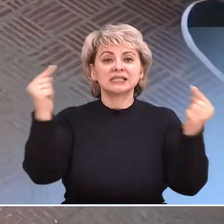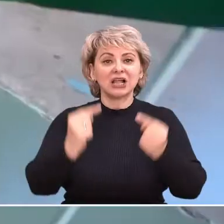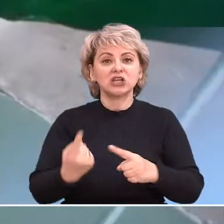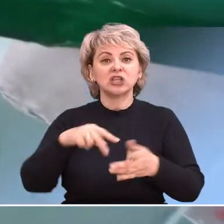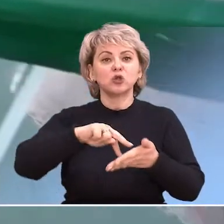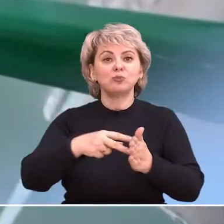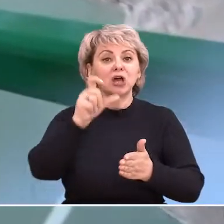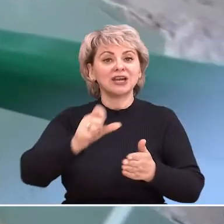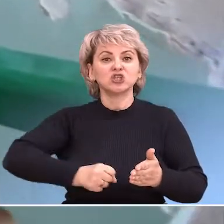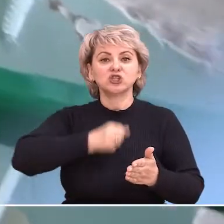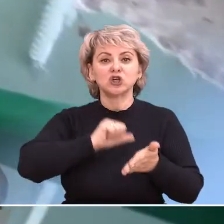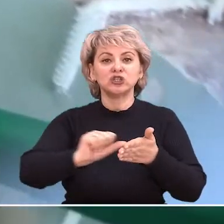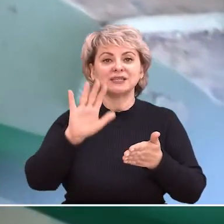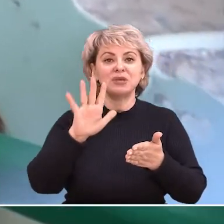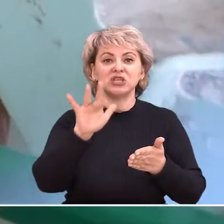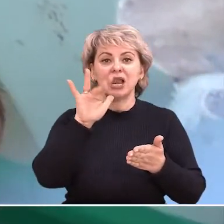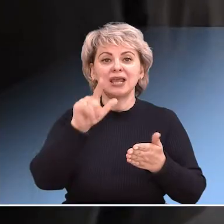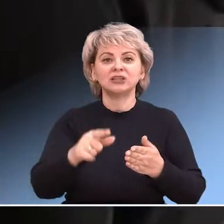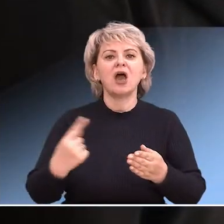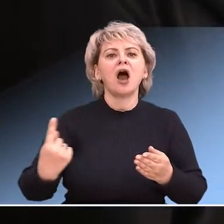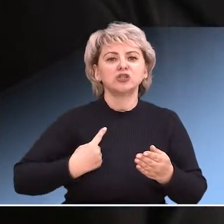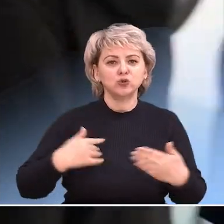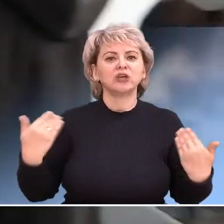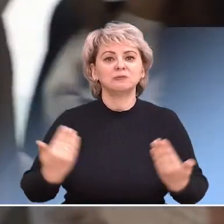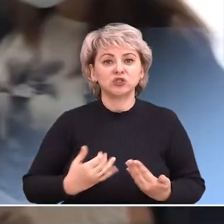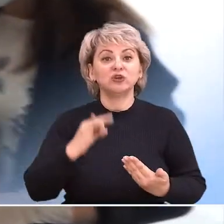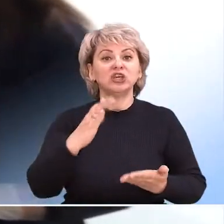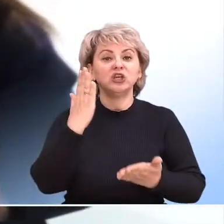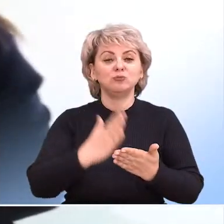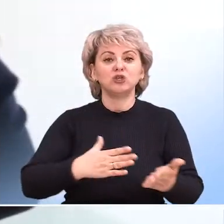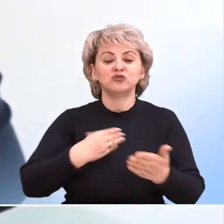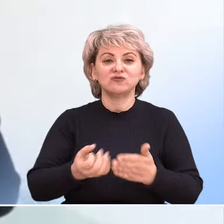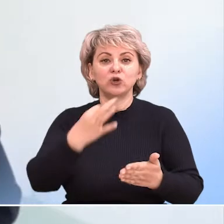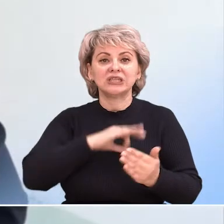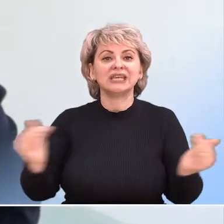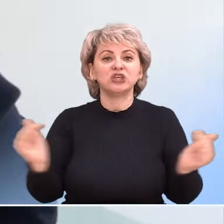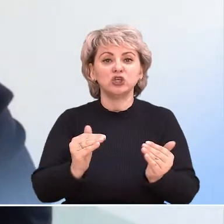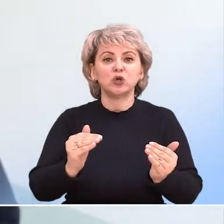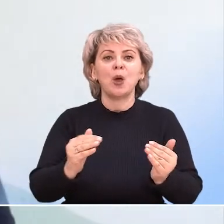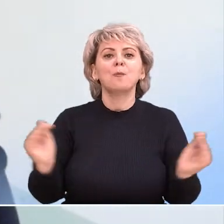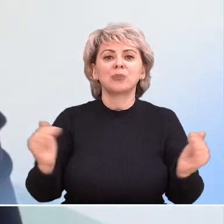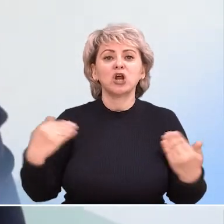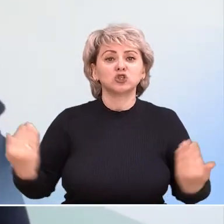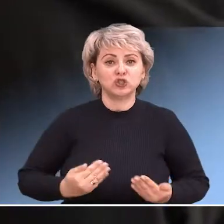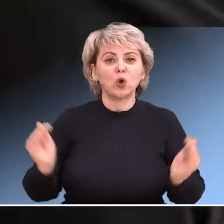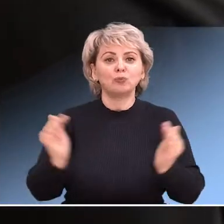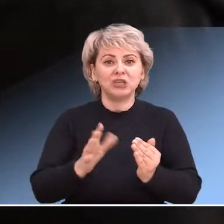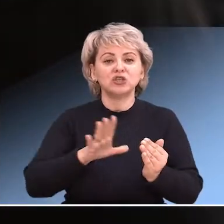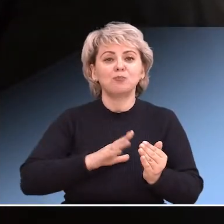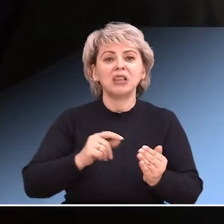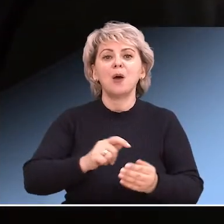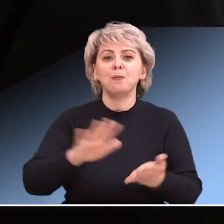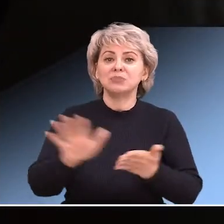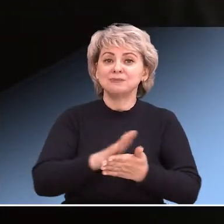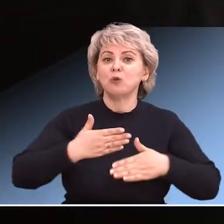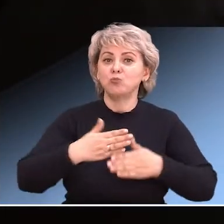инфекции. Согласно этого плана, гражданам старше 65 лет, одиноко проживающим и имеющим свой доход ниже прожиточного минимума, была